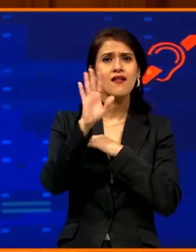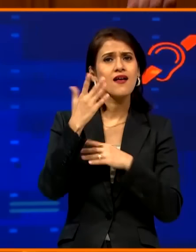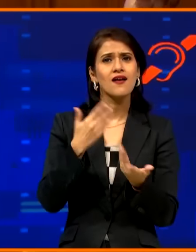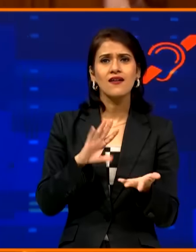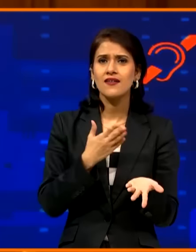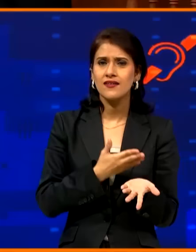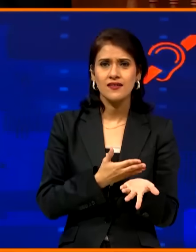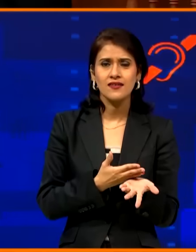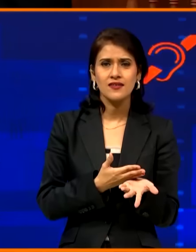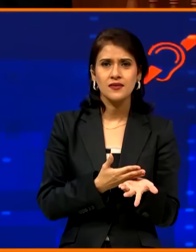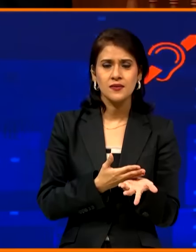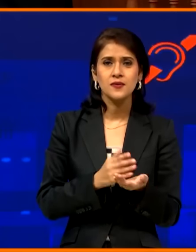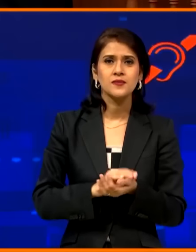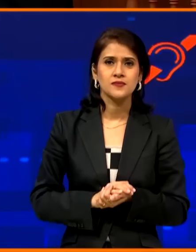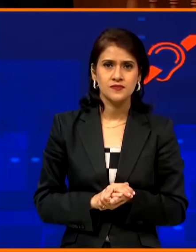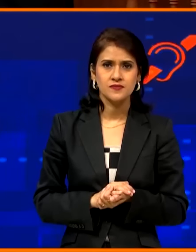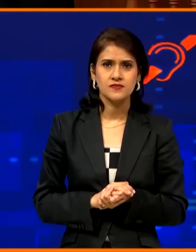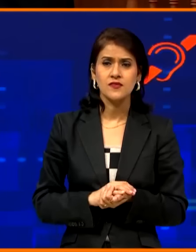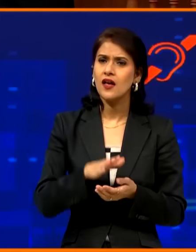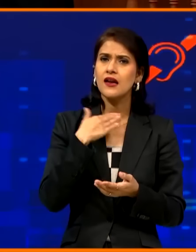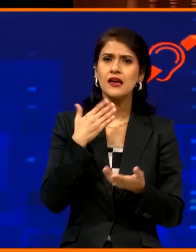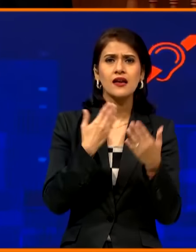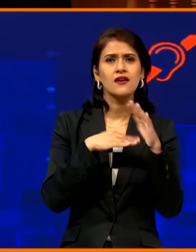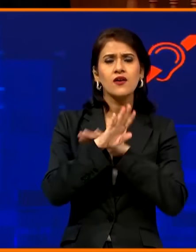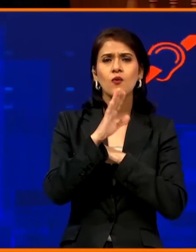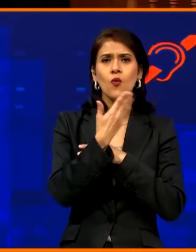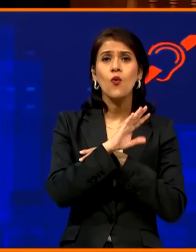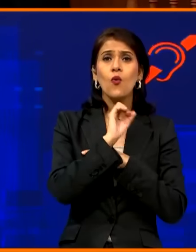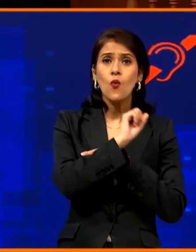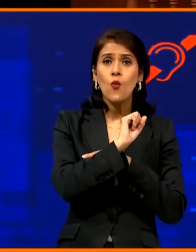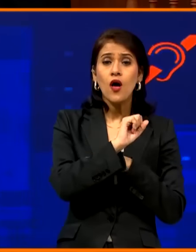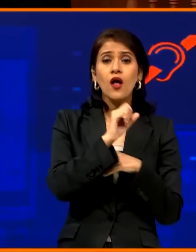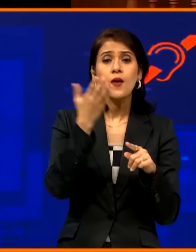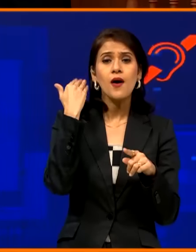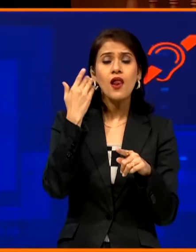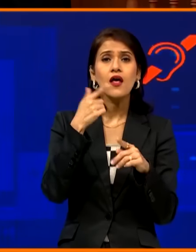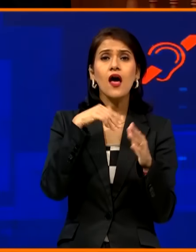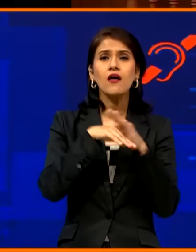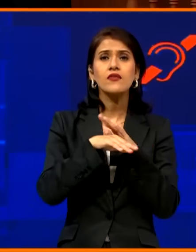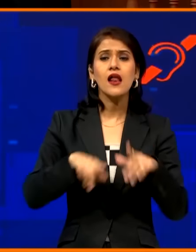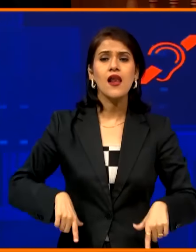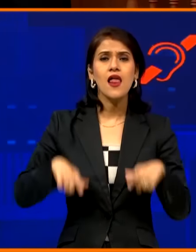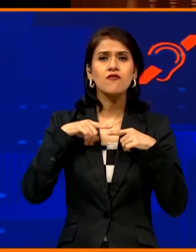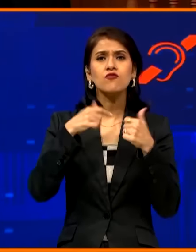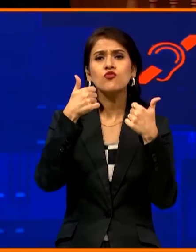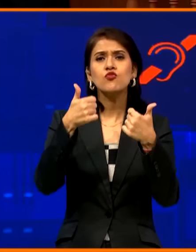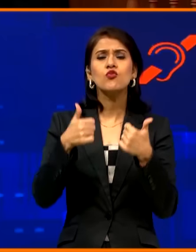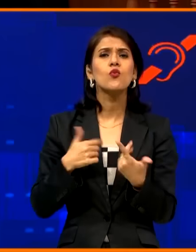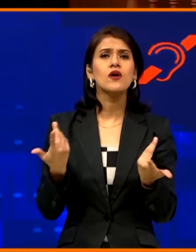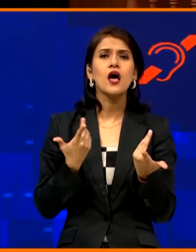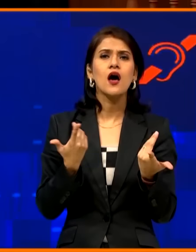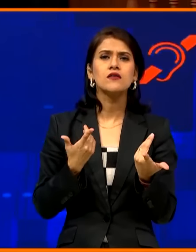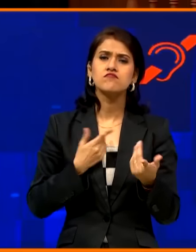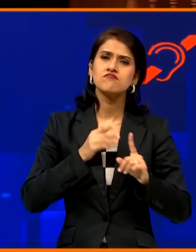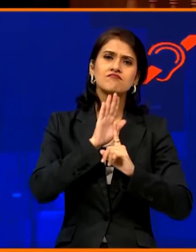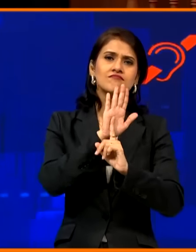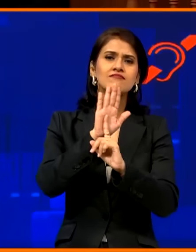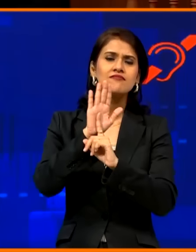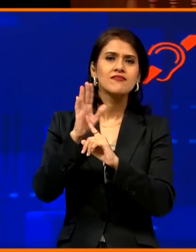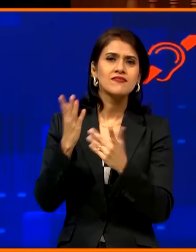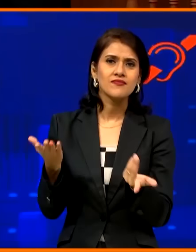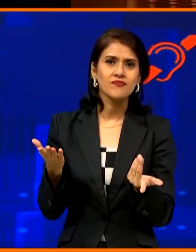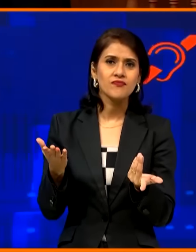मुख्तार अंसारी साहब के बारे में कह रहा गुजर गए तो उनकी जिंदगी के जो अच्छे पहलू है मुझे तो उन्हें बयान करना ही पड़ेगा हमारे यहां तो वैसे